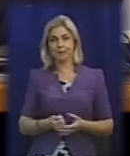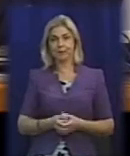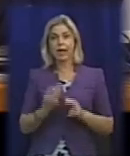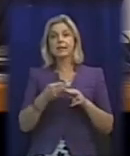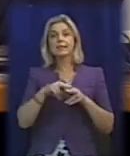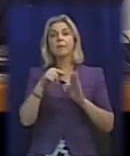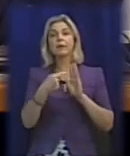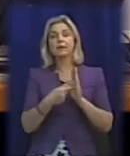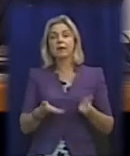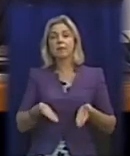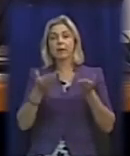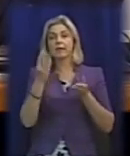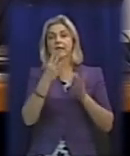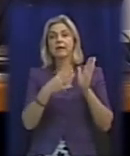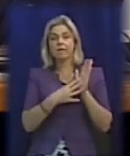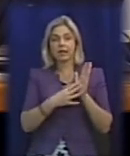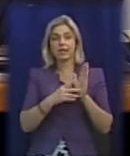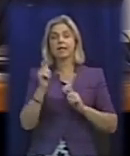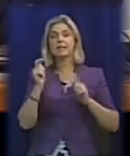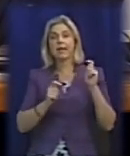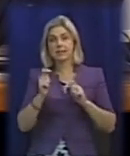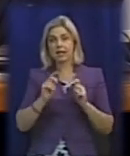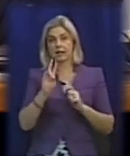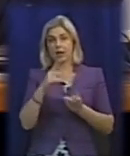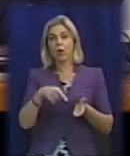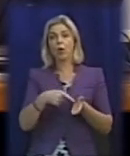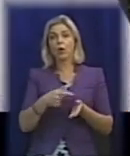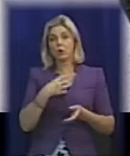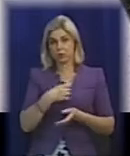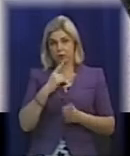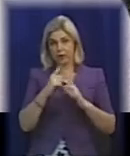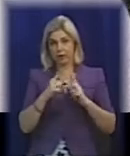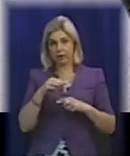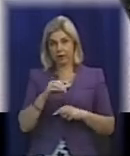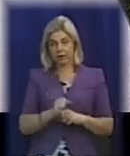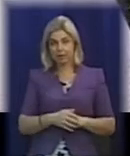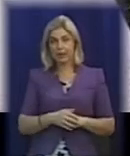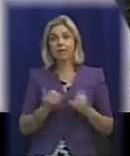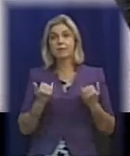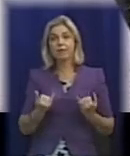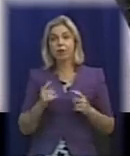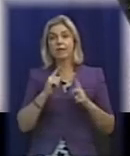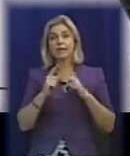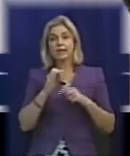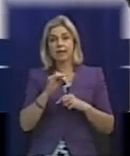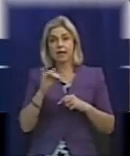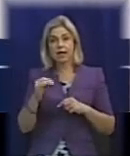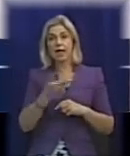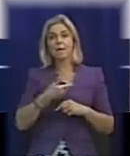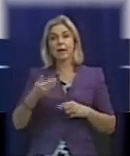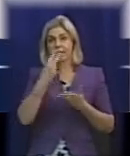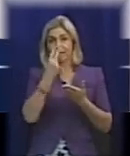питання порушувалось і на 39-й черговій сесії Миколаївської міськради. Сьогодні по сесії, ми дивилися сесію,